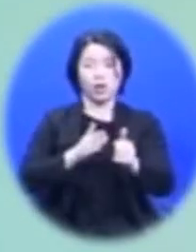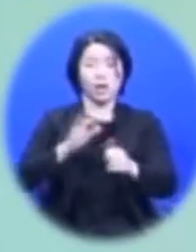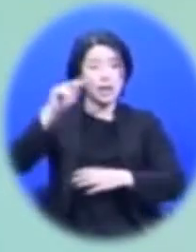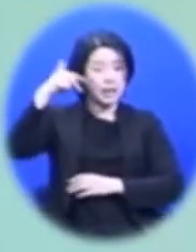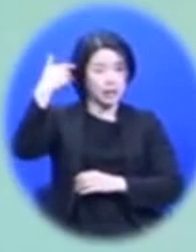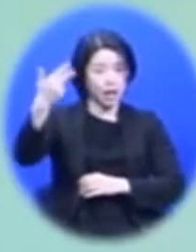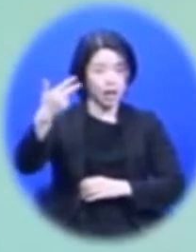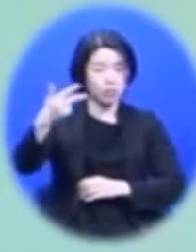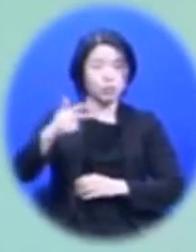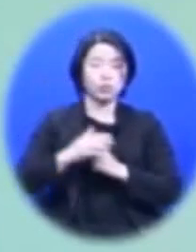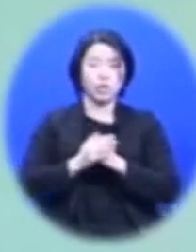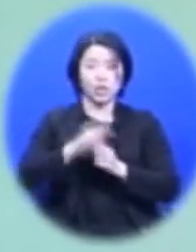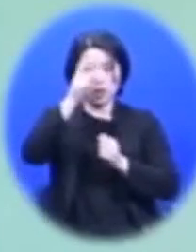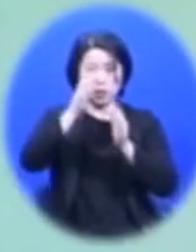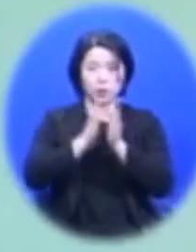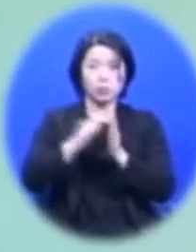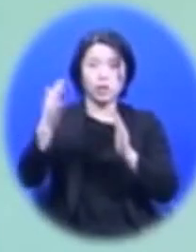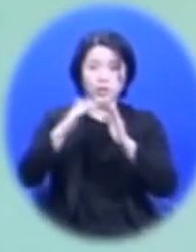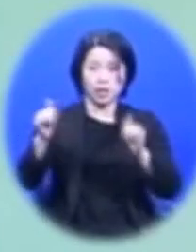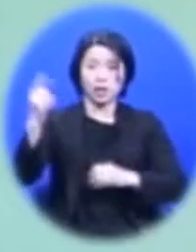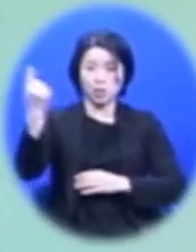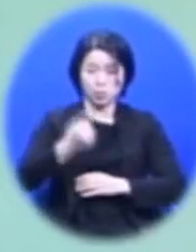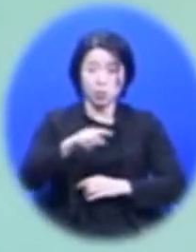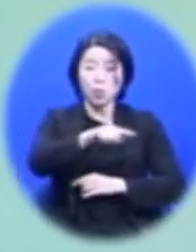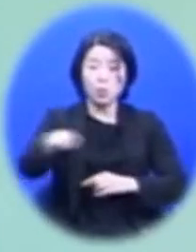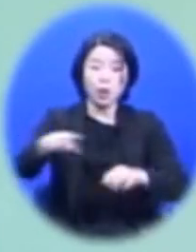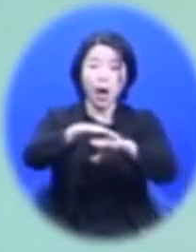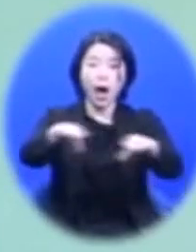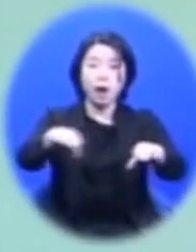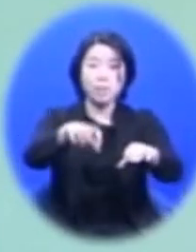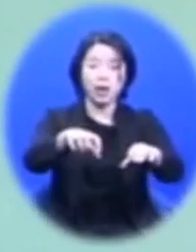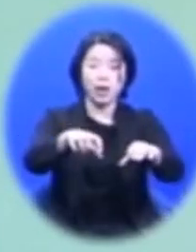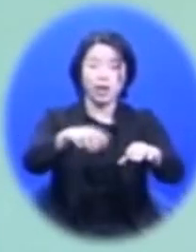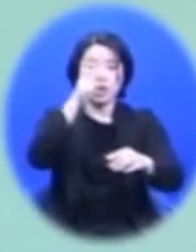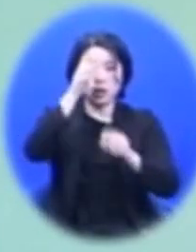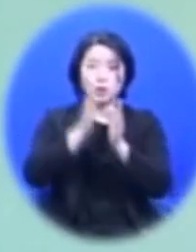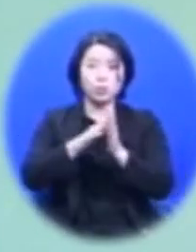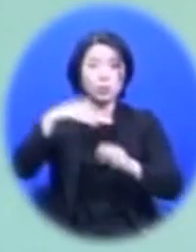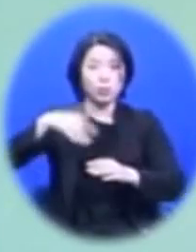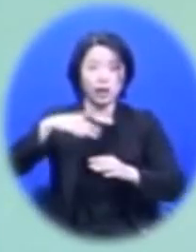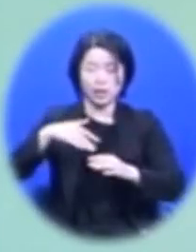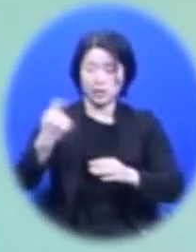주에는 기도하신 분들은 앞에 내려오시고 안 하신 분들이 뒤에 앉으시고,